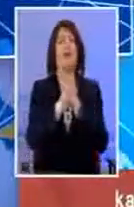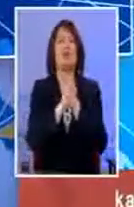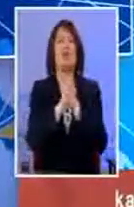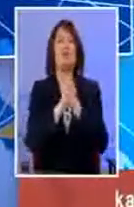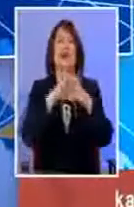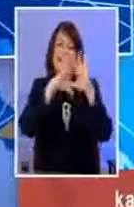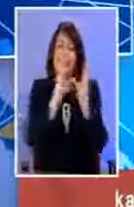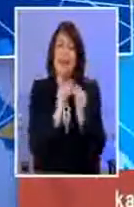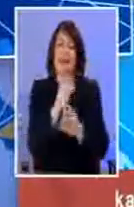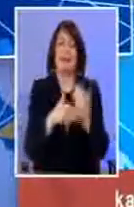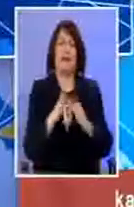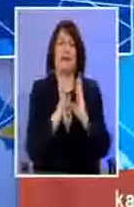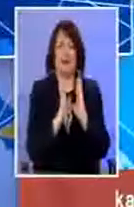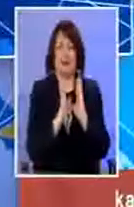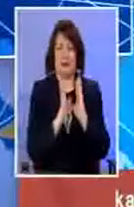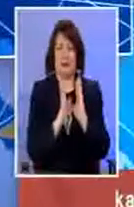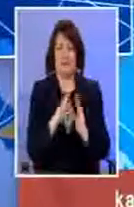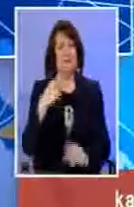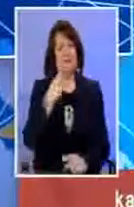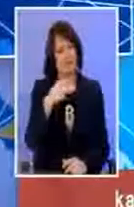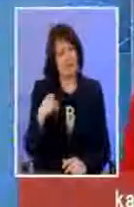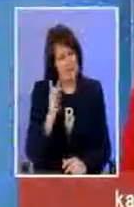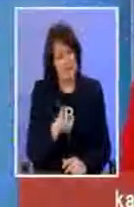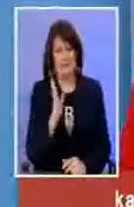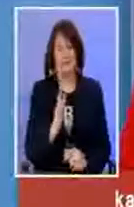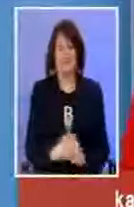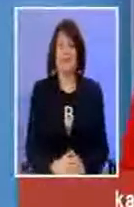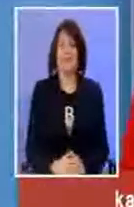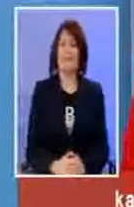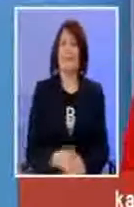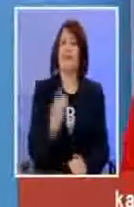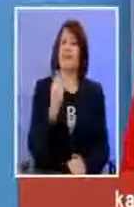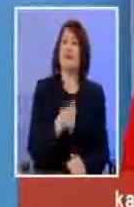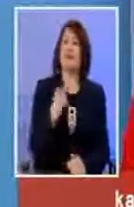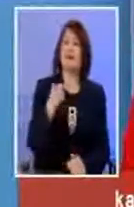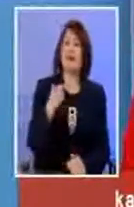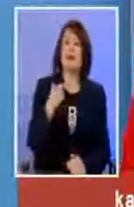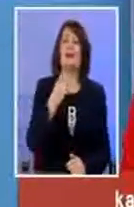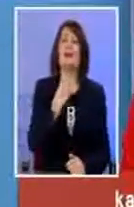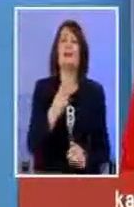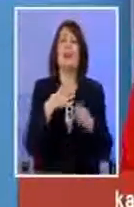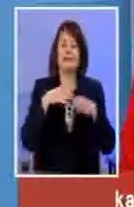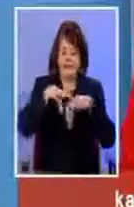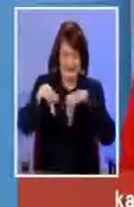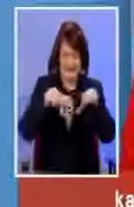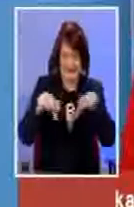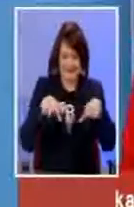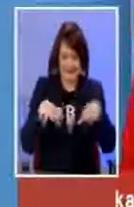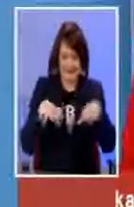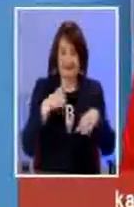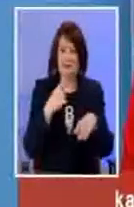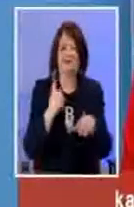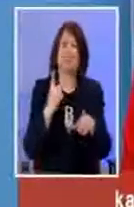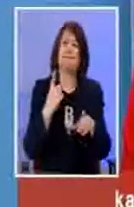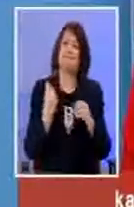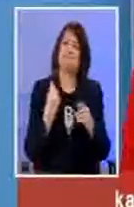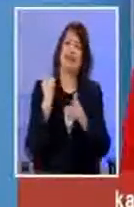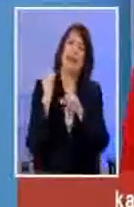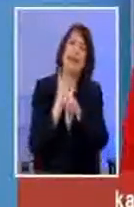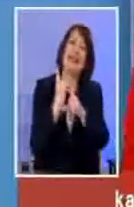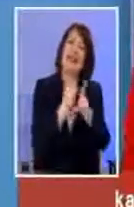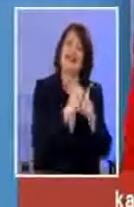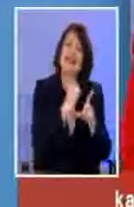όσων εδώ. Τα επιμέρους μπορούν να βρεθούν, πιστεύω. Η καλή εκδοχή για τη διαμερισματοποίηση είναι ότι εξειδικεύεις για